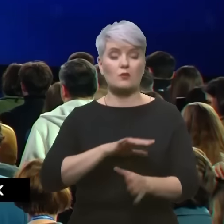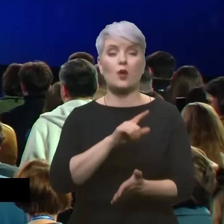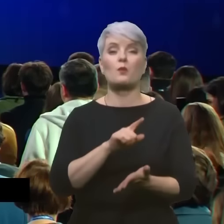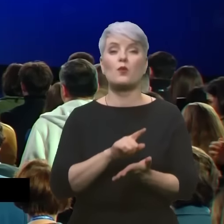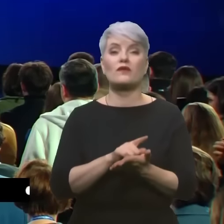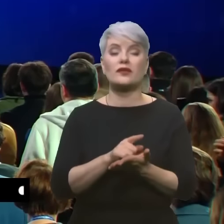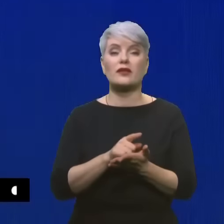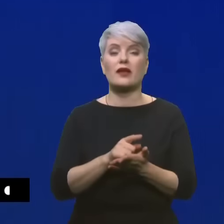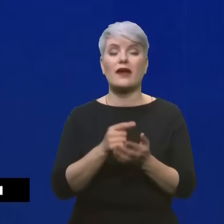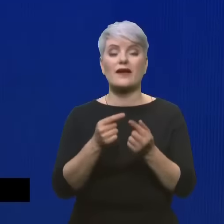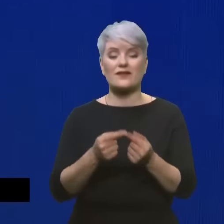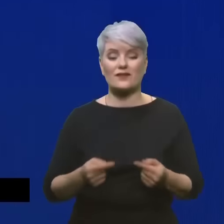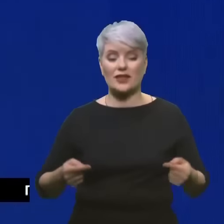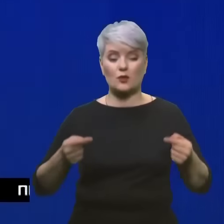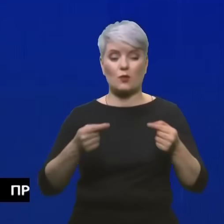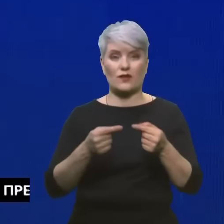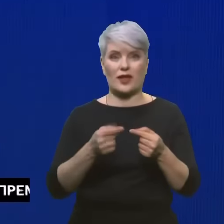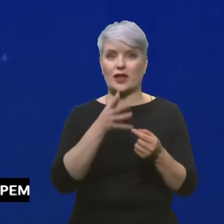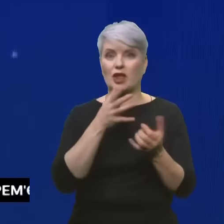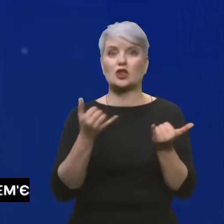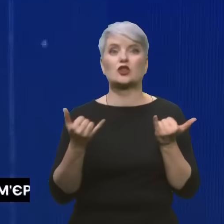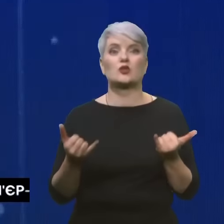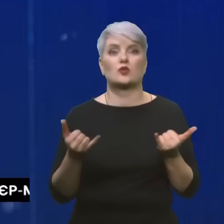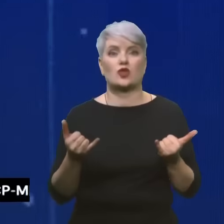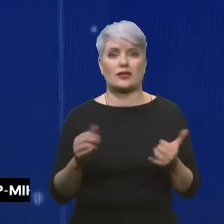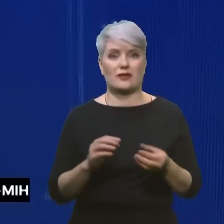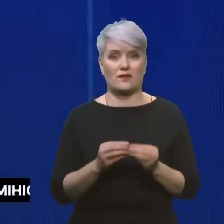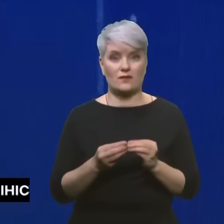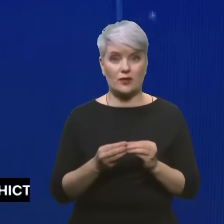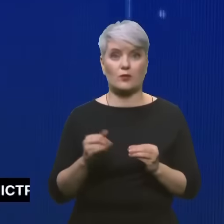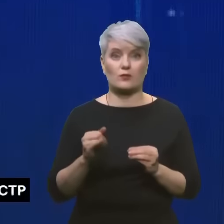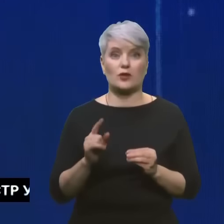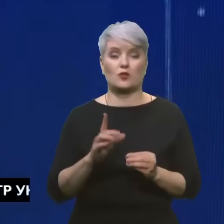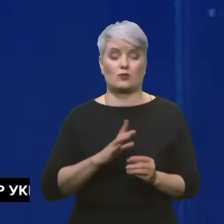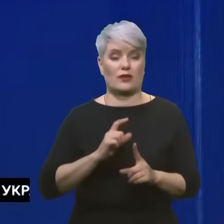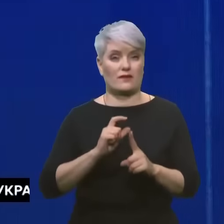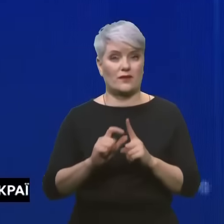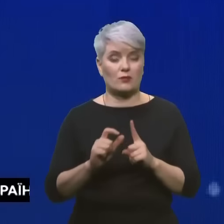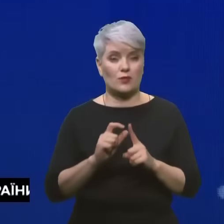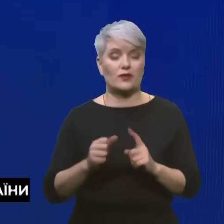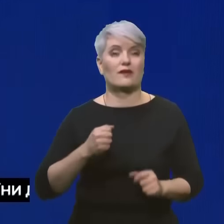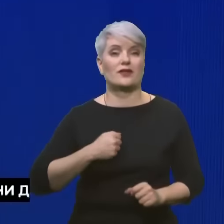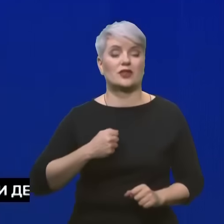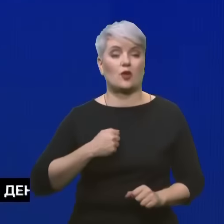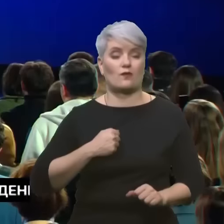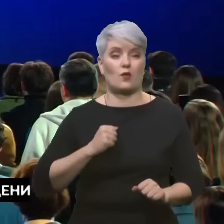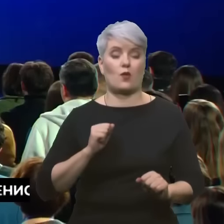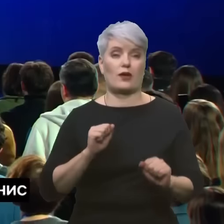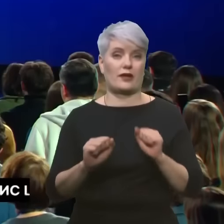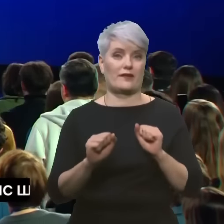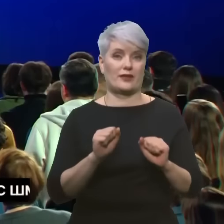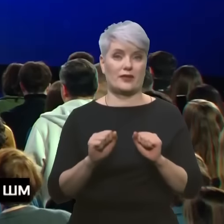сучасним викликам і повинні знайти відповідь у військового керівництва. Це дуже важливо. Ну і